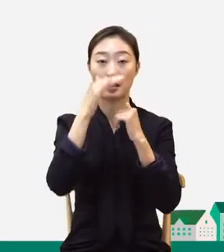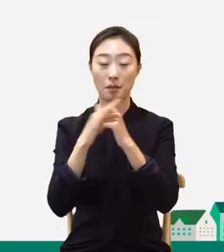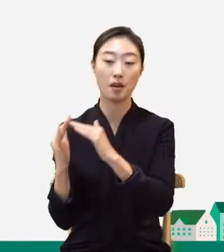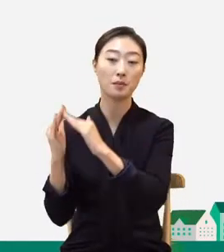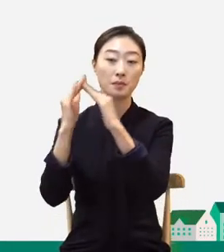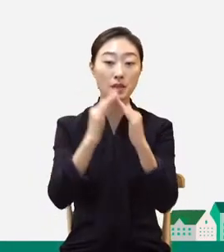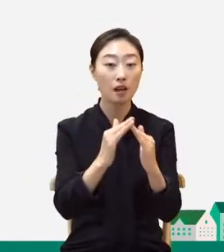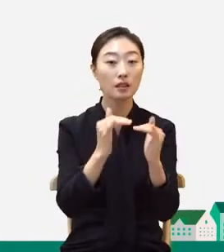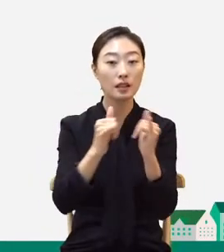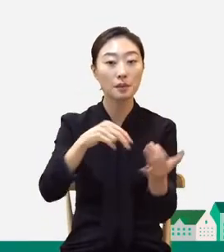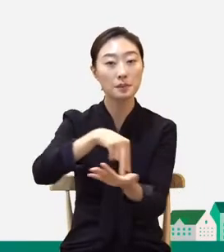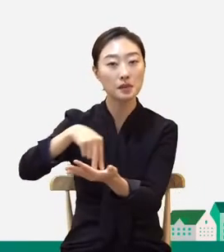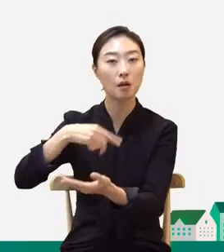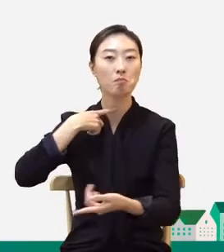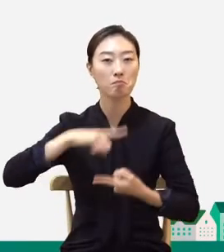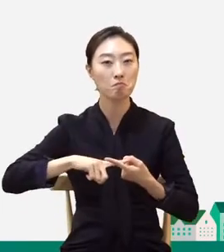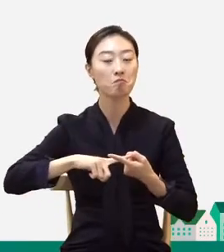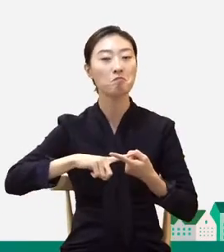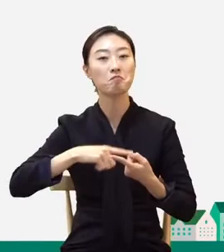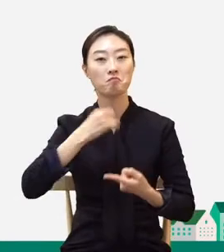매우 높은 편입니다.